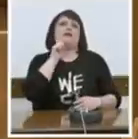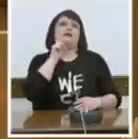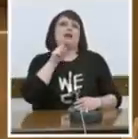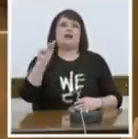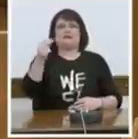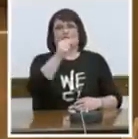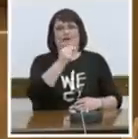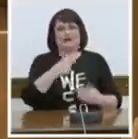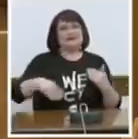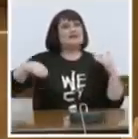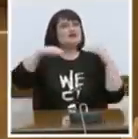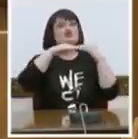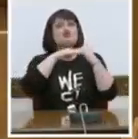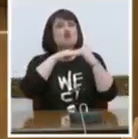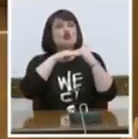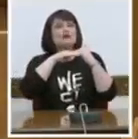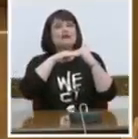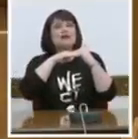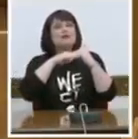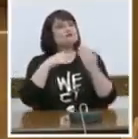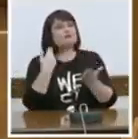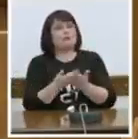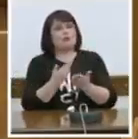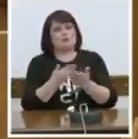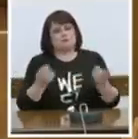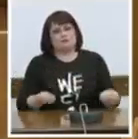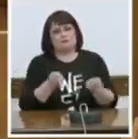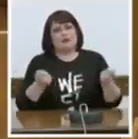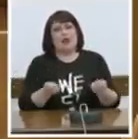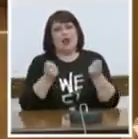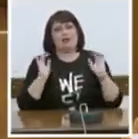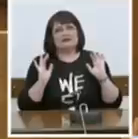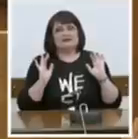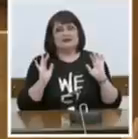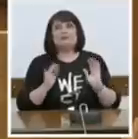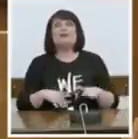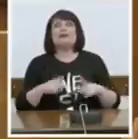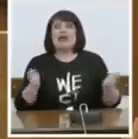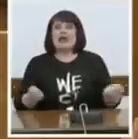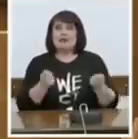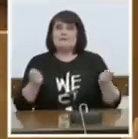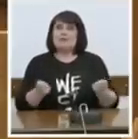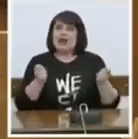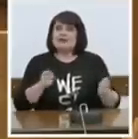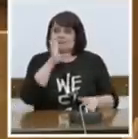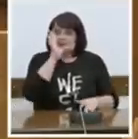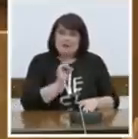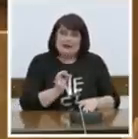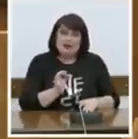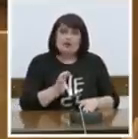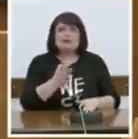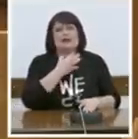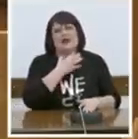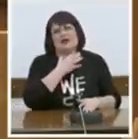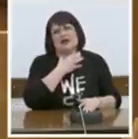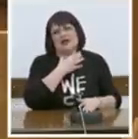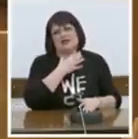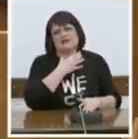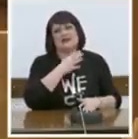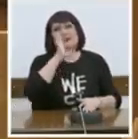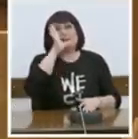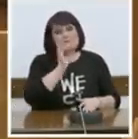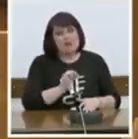ισότητα είναι πράξη και για να γίνει πραγματικότητα χρειάζεται και πραγματική